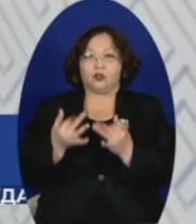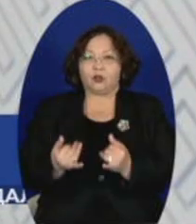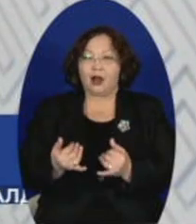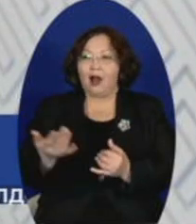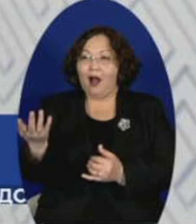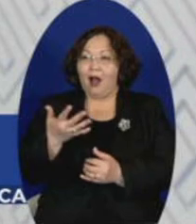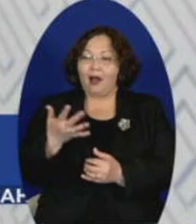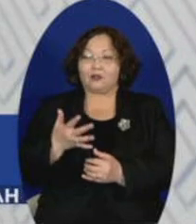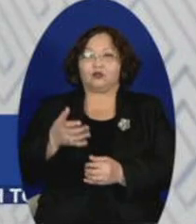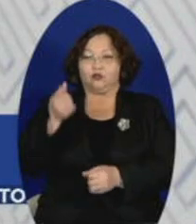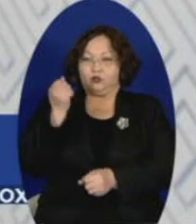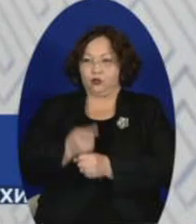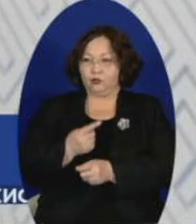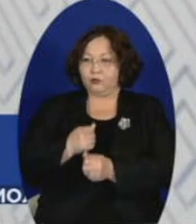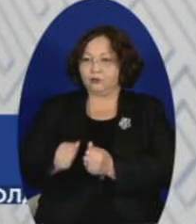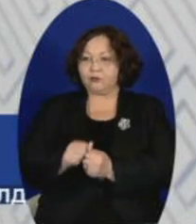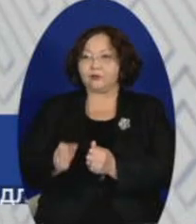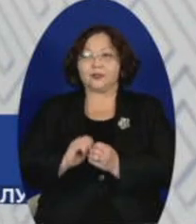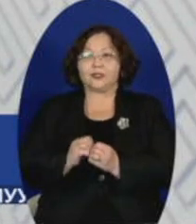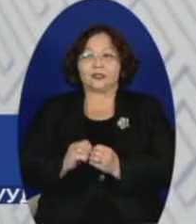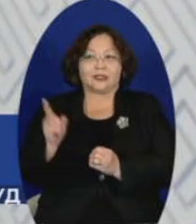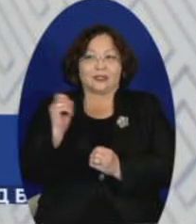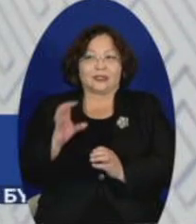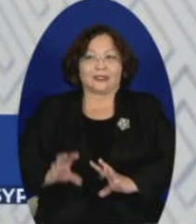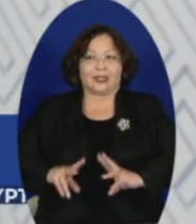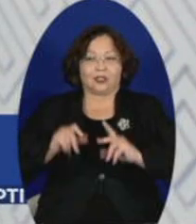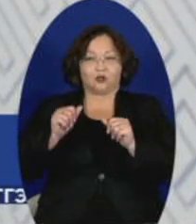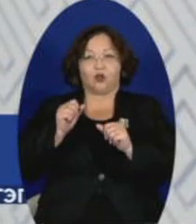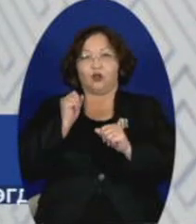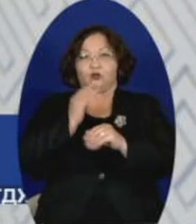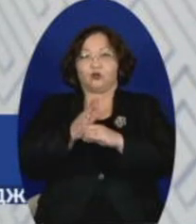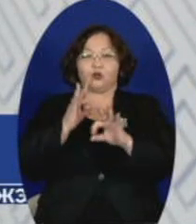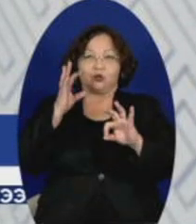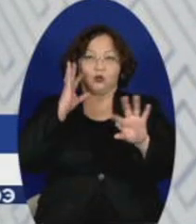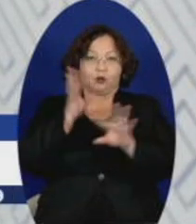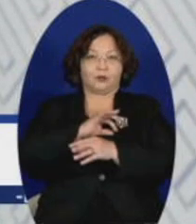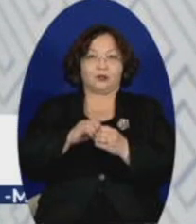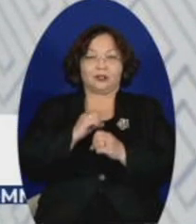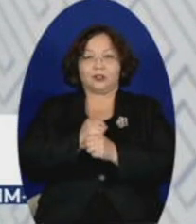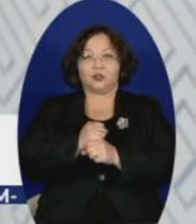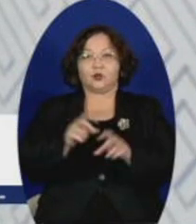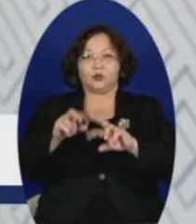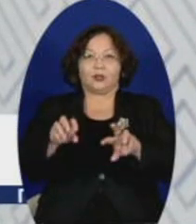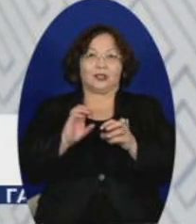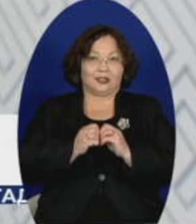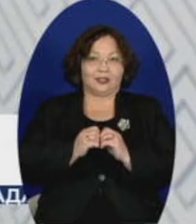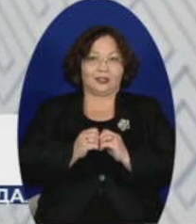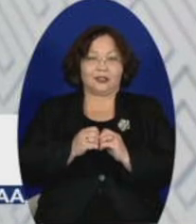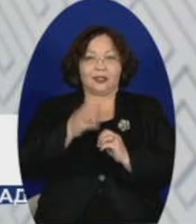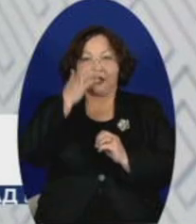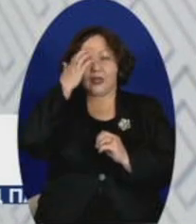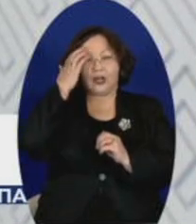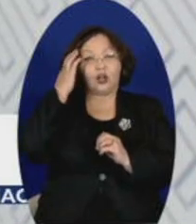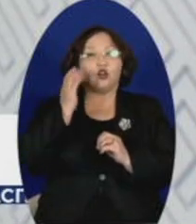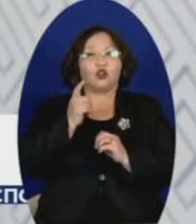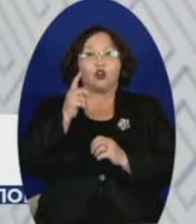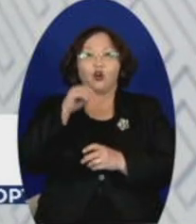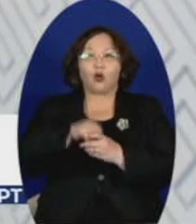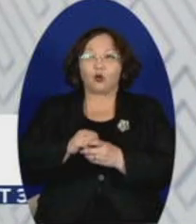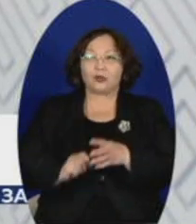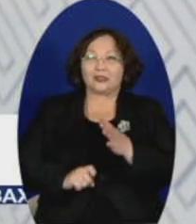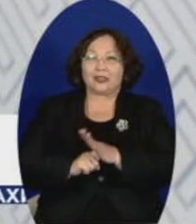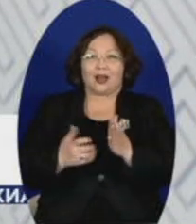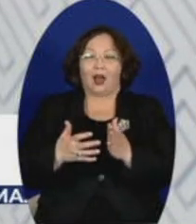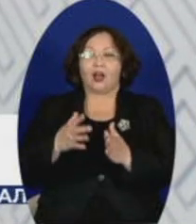чиглүүлэх, энэний тулд одоо оновчтой бодлогыг хэрэгжүүлэх юм судалгаануудыг хийж, энэ хөрөнгө хязгаарлагдмал хөрөнгө оруулалтыг илүү үр ашигтай газар